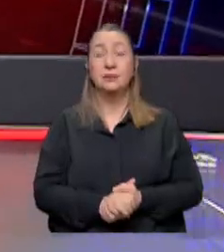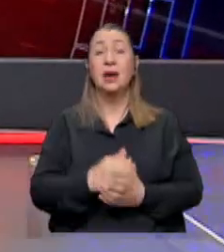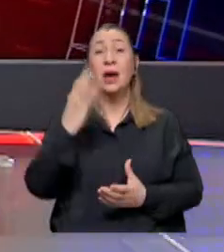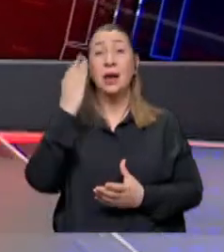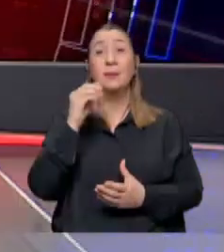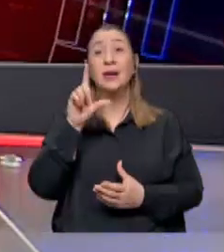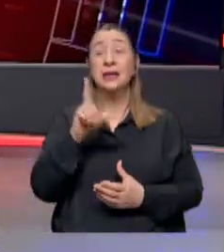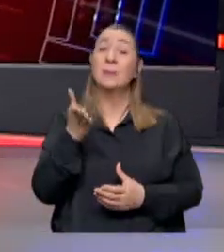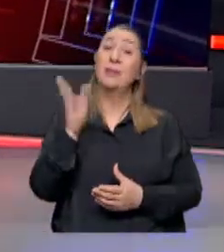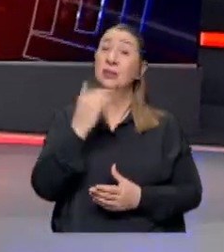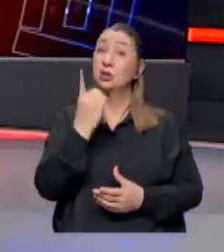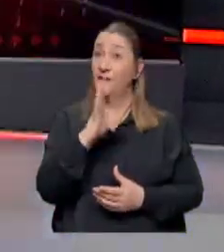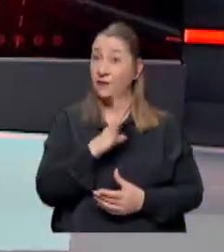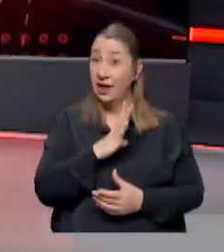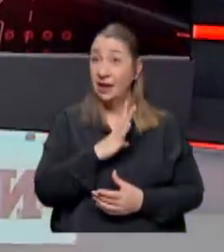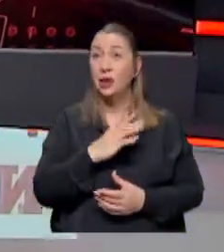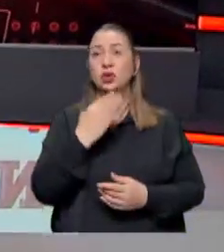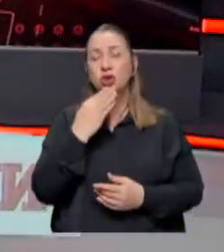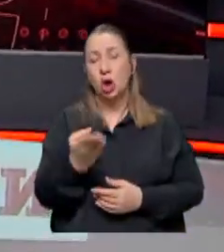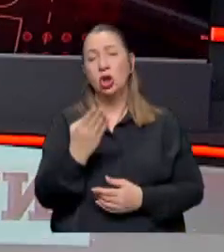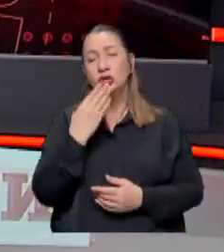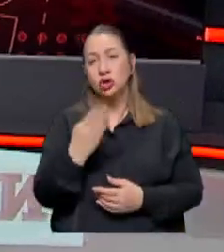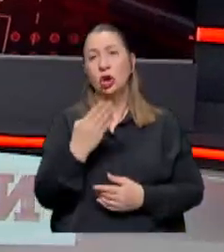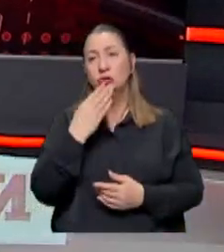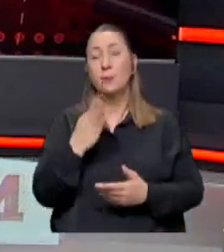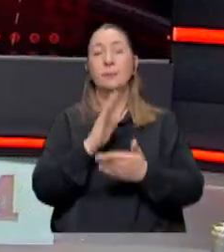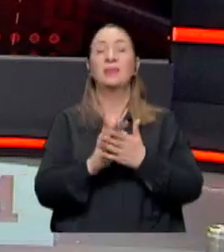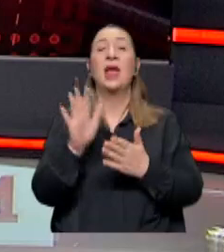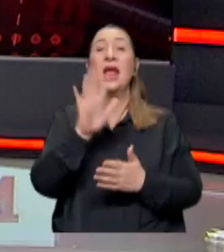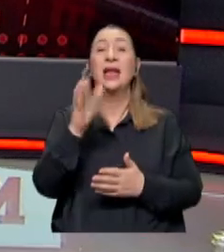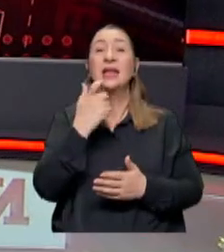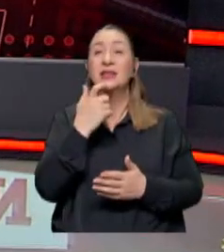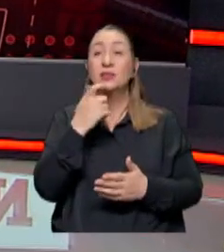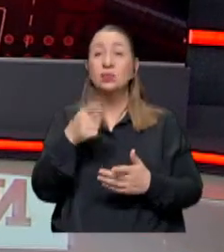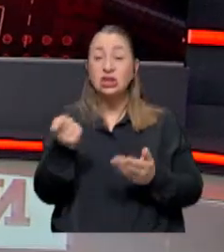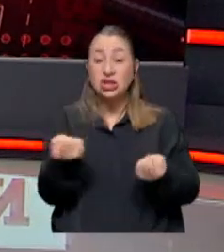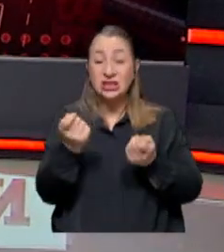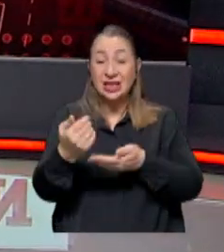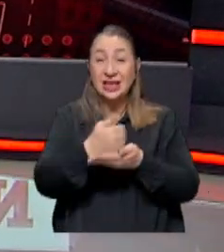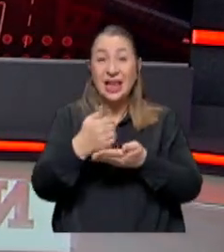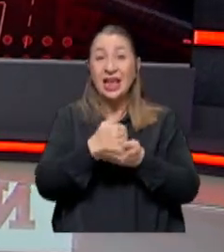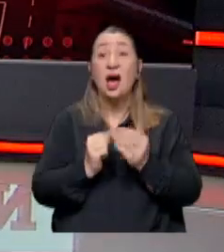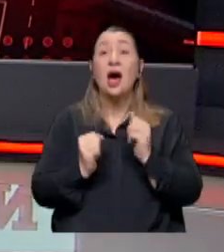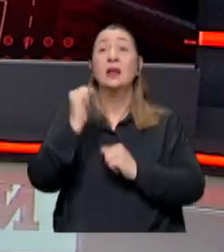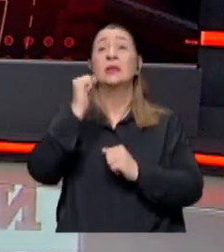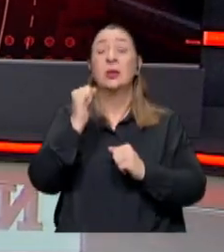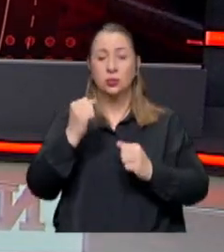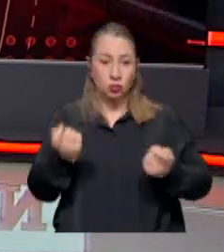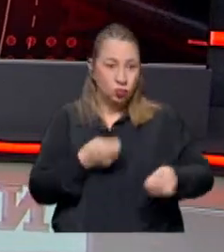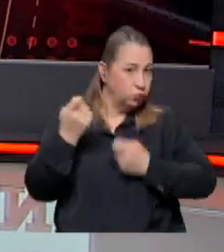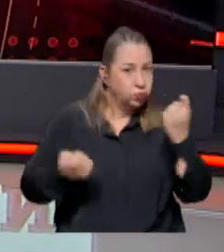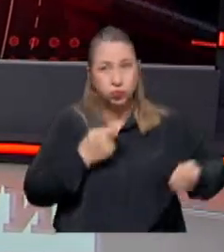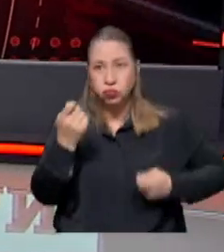anlamak gereken başka bir şey var. Dilimizde tüy bitti, burada söyleyip duruyoruz. 50 yıldır bu ülkede çalışanın geliri artmadı. Verimi arttı.